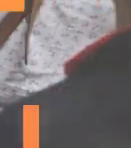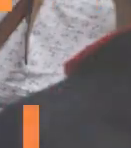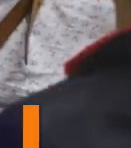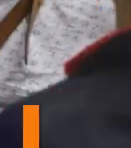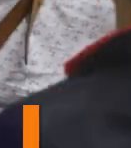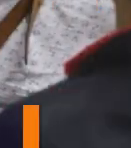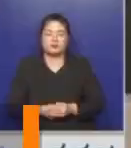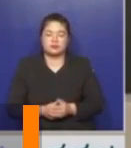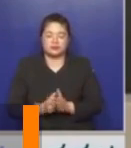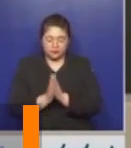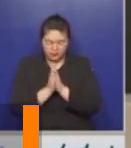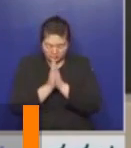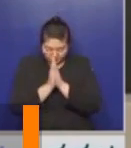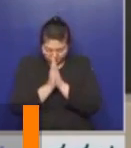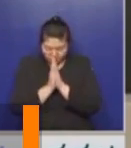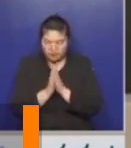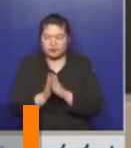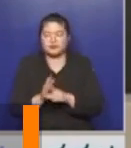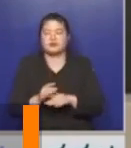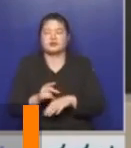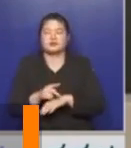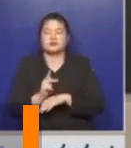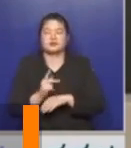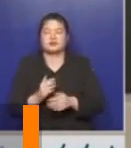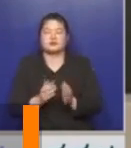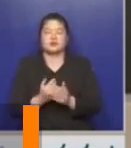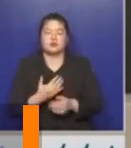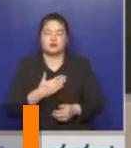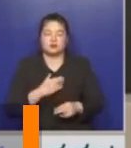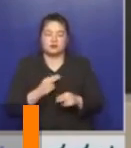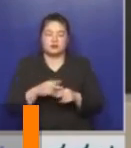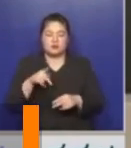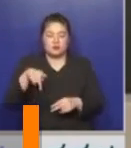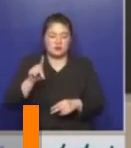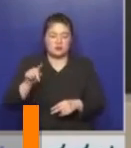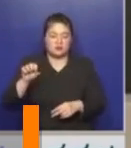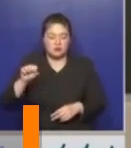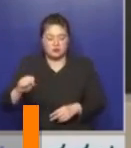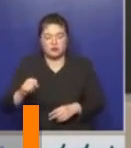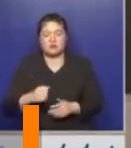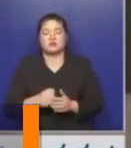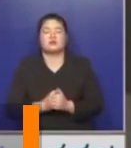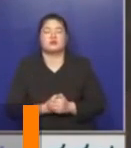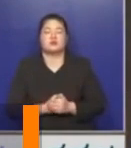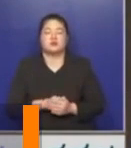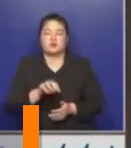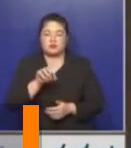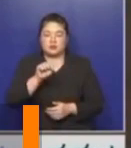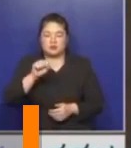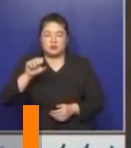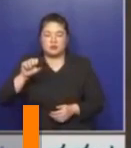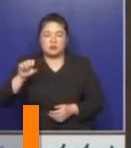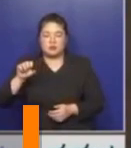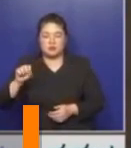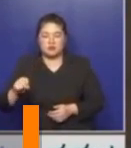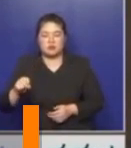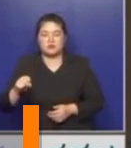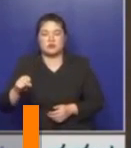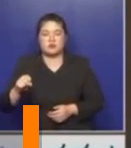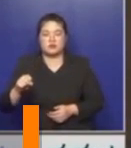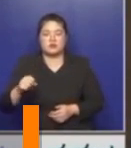เปลี่ยนดั้นประธานสภาที่เคารพผมประเสริฐพงษ์สรวัสสมาชิกสภาผู้แทนราษฎรบัญชีรายชื่อ